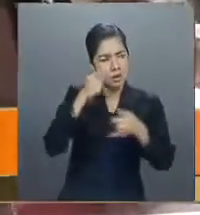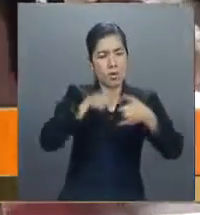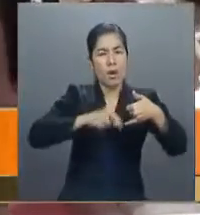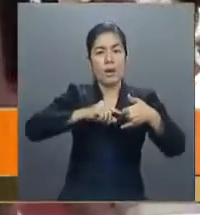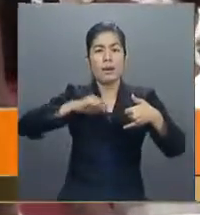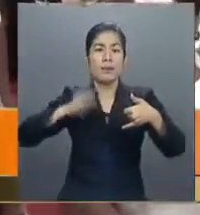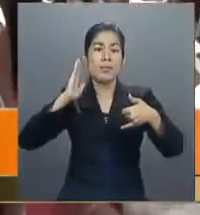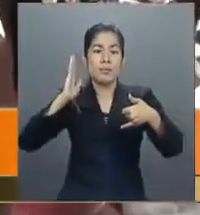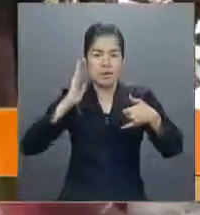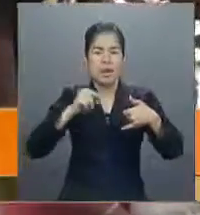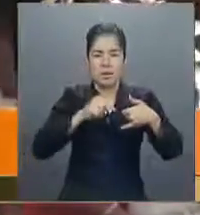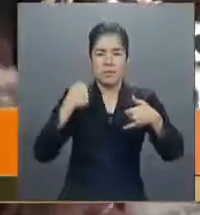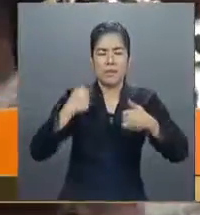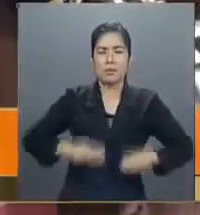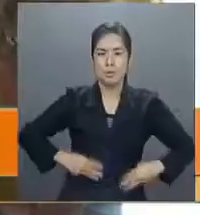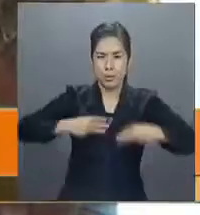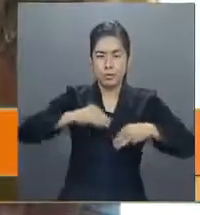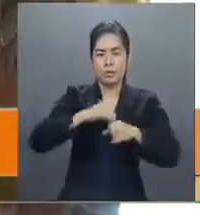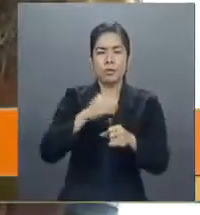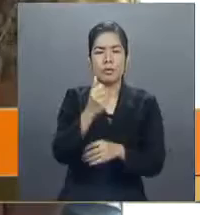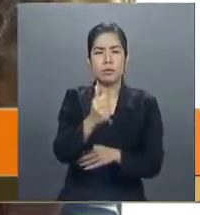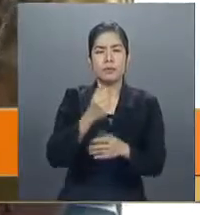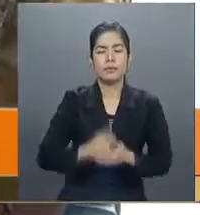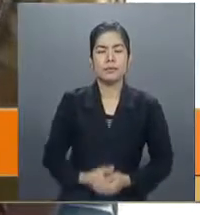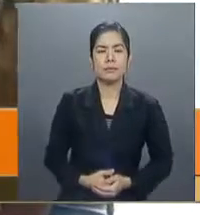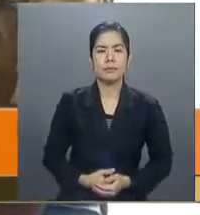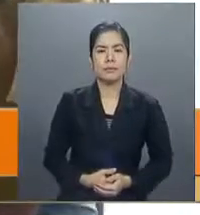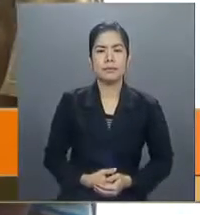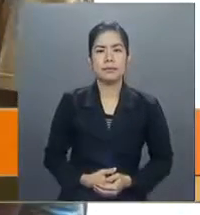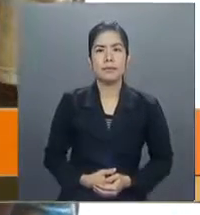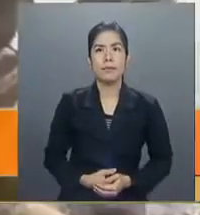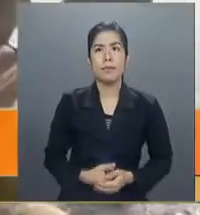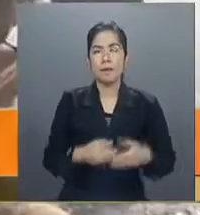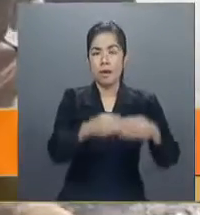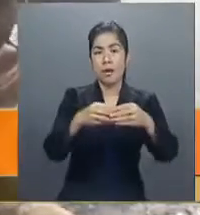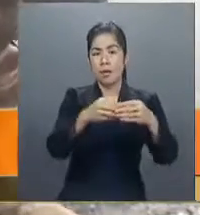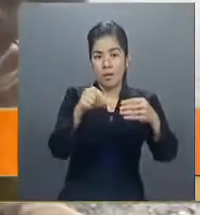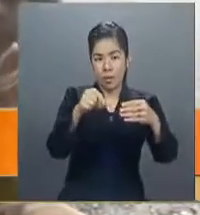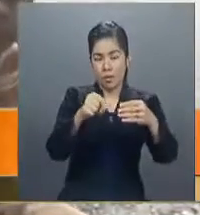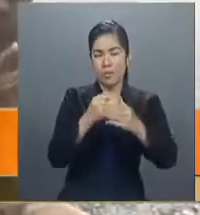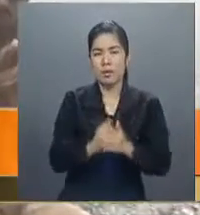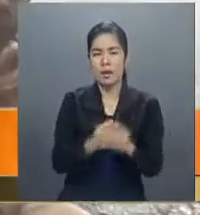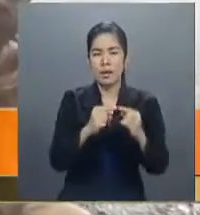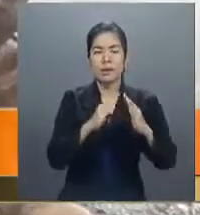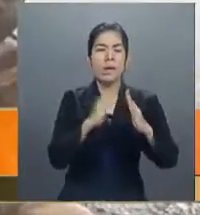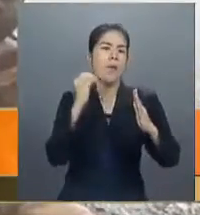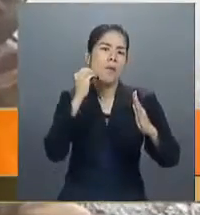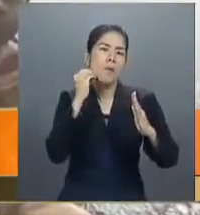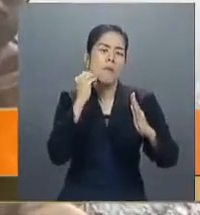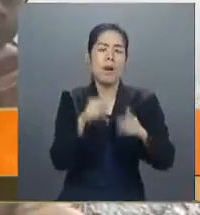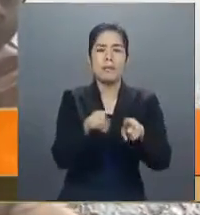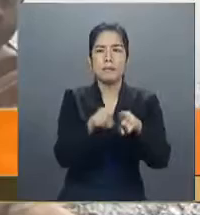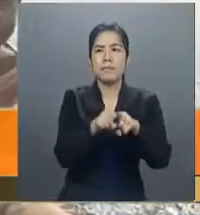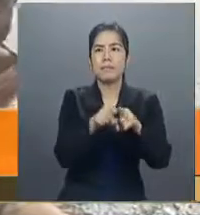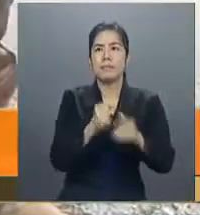เพราะว่าสามารถเอาตัวรอดในป่าได้ชาวมานิกลุ่มนี้นะคะรวมตัวกันสร้างบ้านหลังเล็กลักษณะเป็นเพลิง